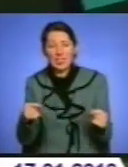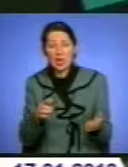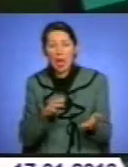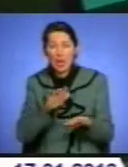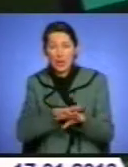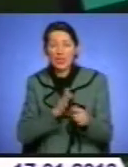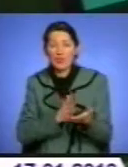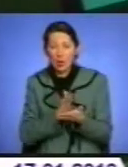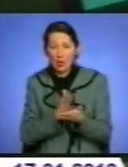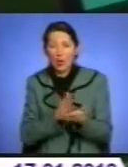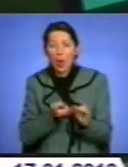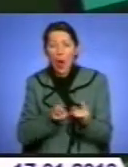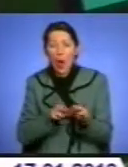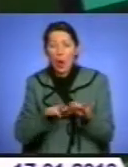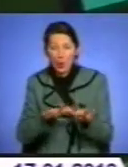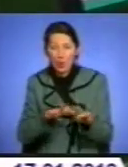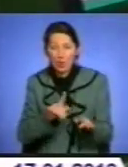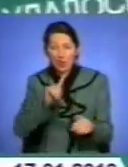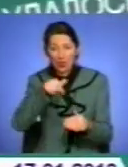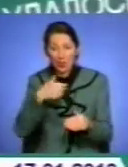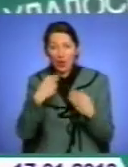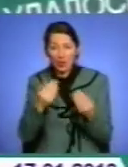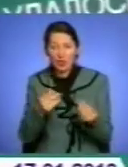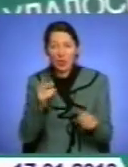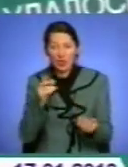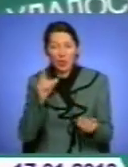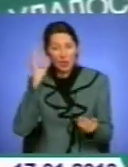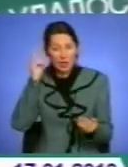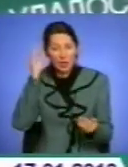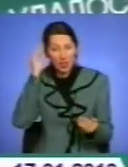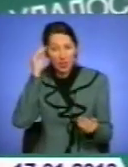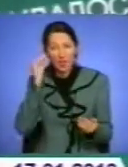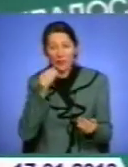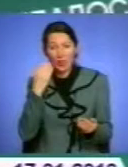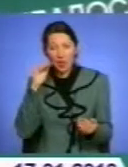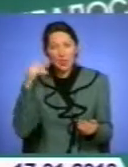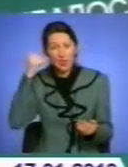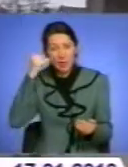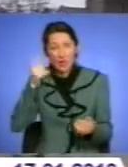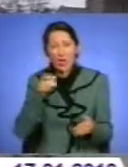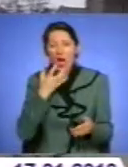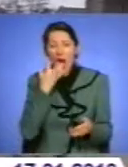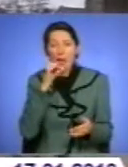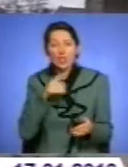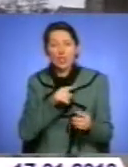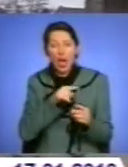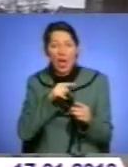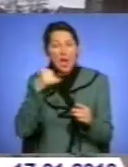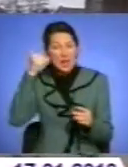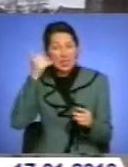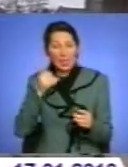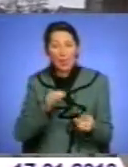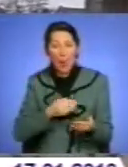вимагають надати якісь дані. Не поспішайте. Краще зателефонуйте на гарячу лінію фінансової установи. На кожній картці